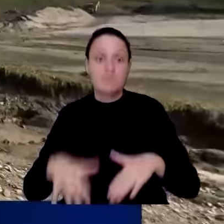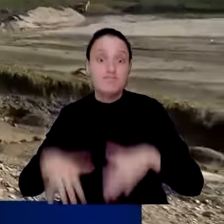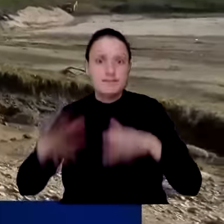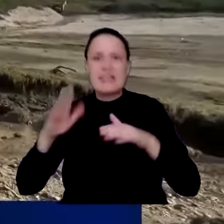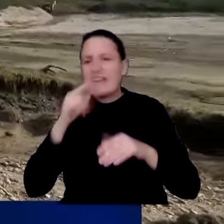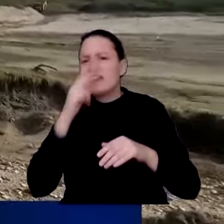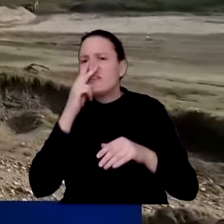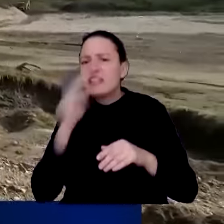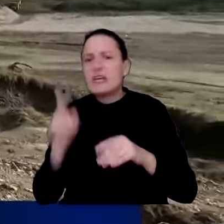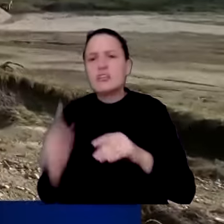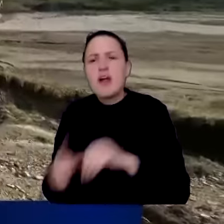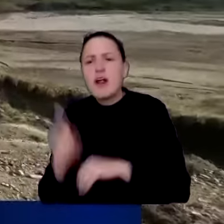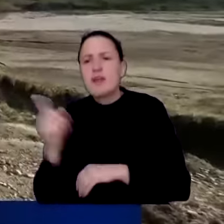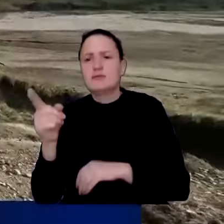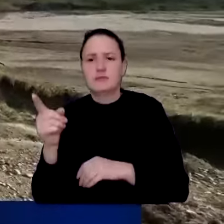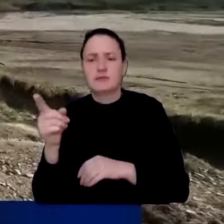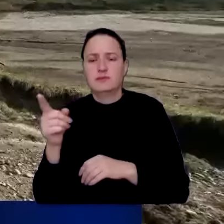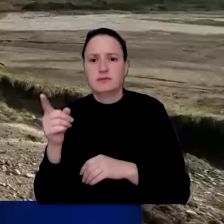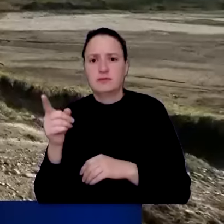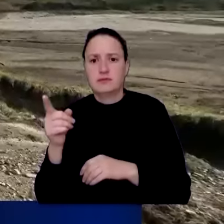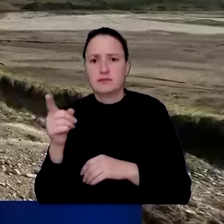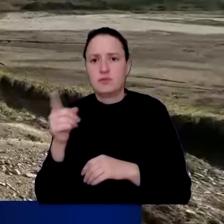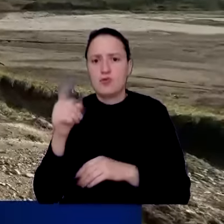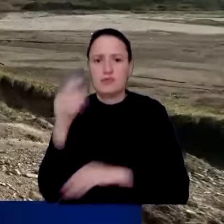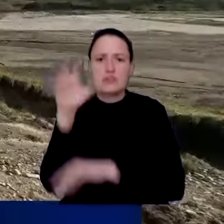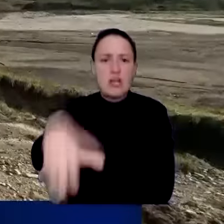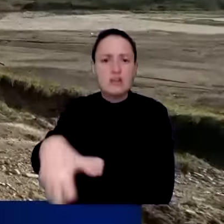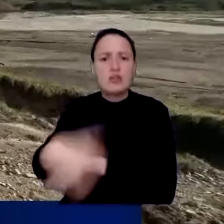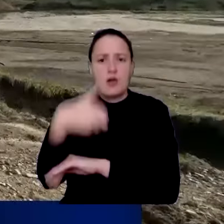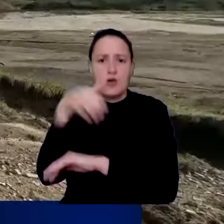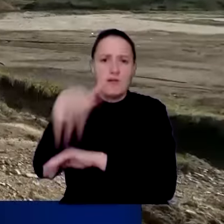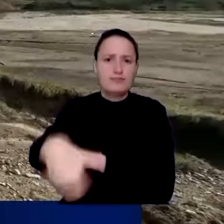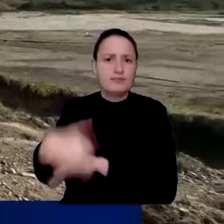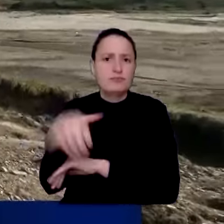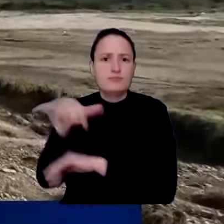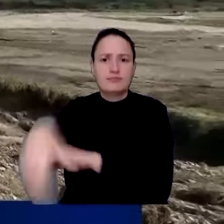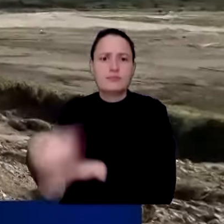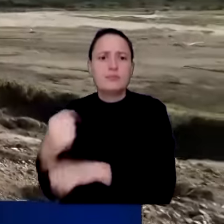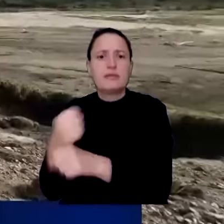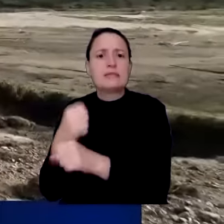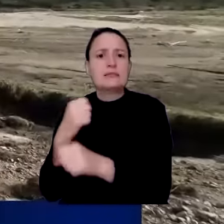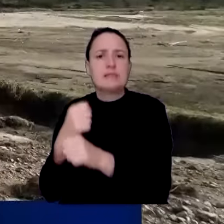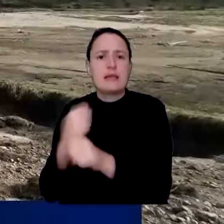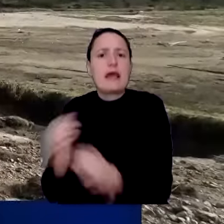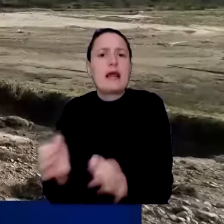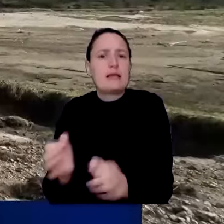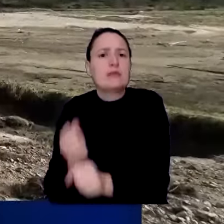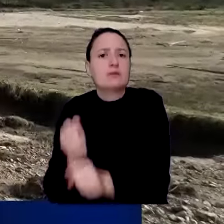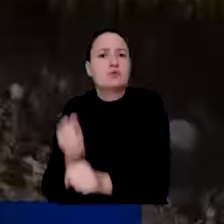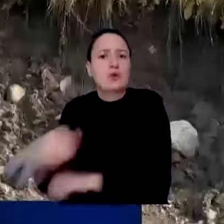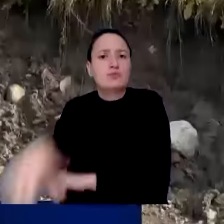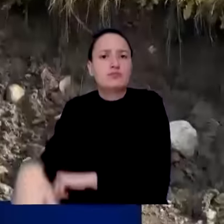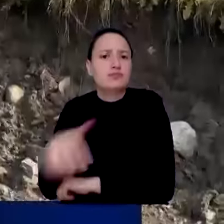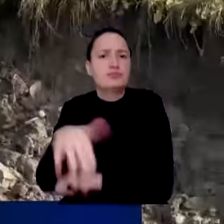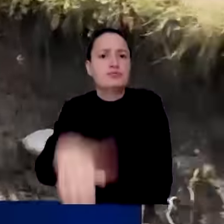widać też skalę, zobaczcie Państwo, ciężarówka i też prowadzone prace związane z właśnie z